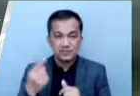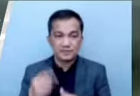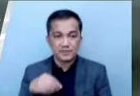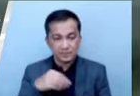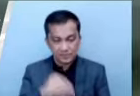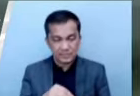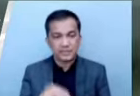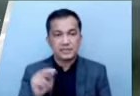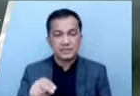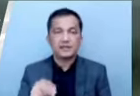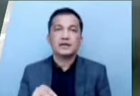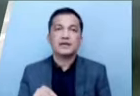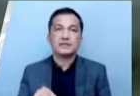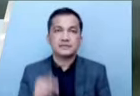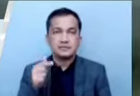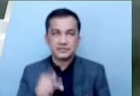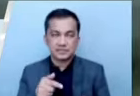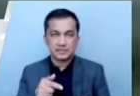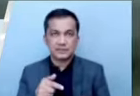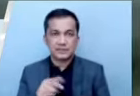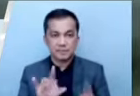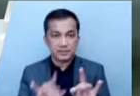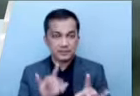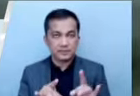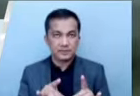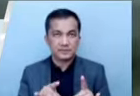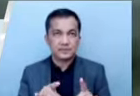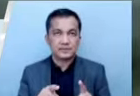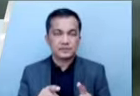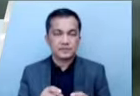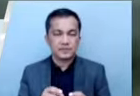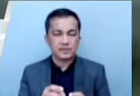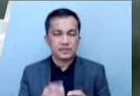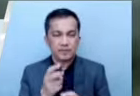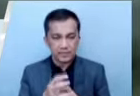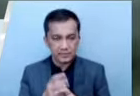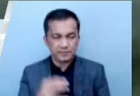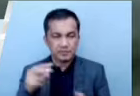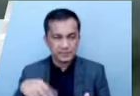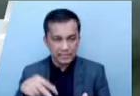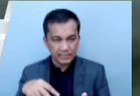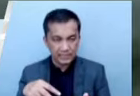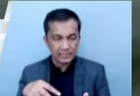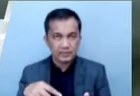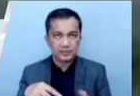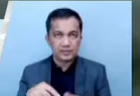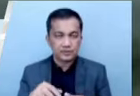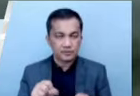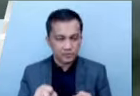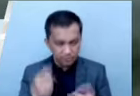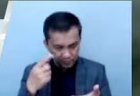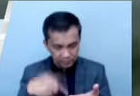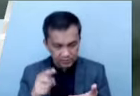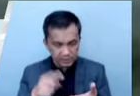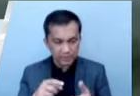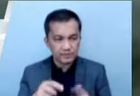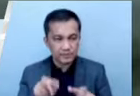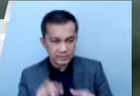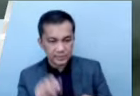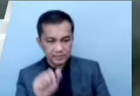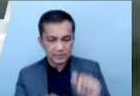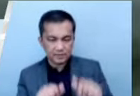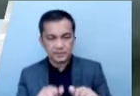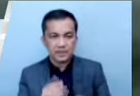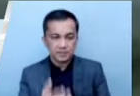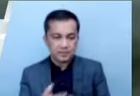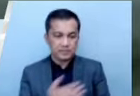daw targeted o pinili ang mga pinakahirap magbasa. Measurable o makikita sa assessment ang paghusay ng mga bata.